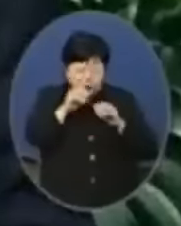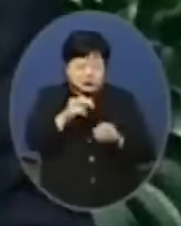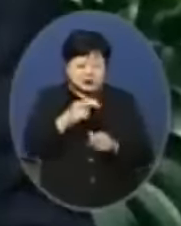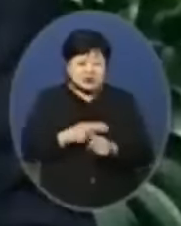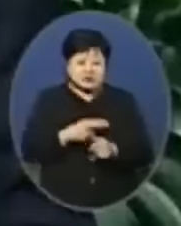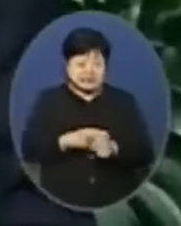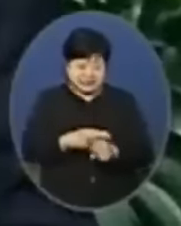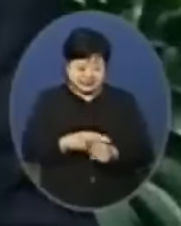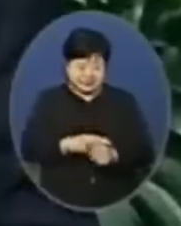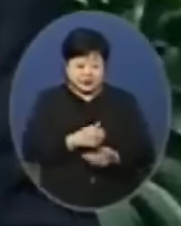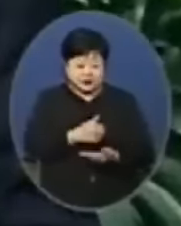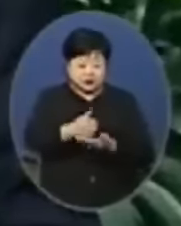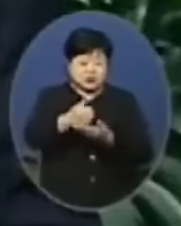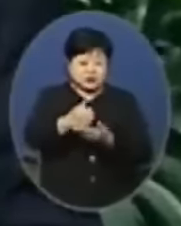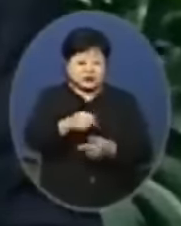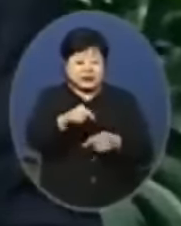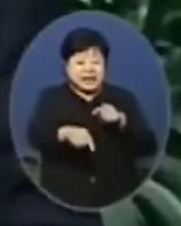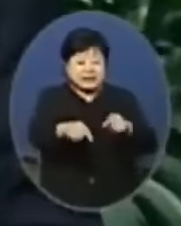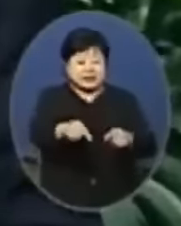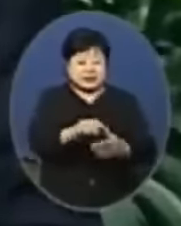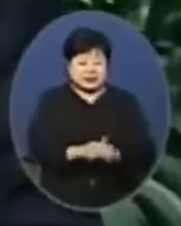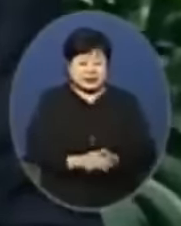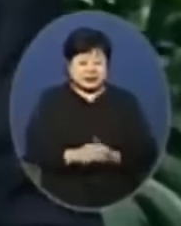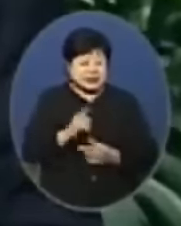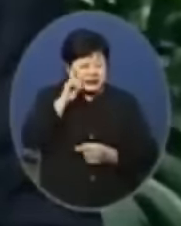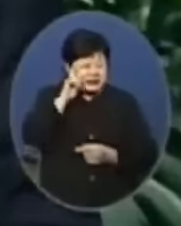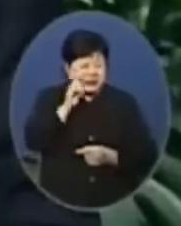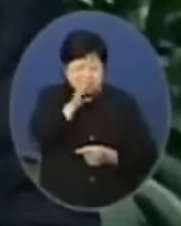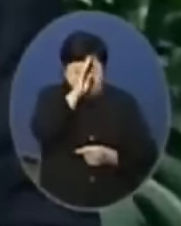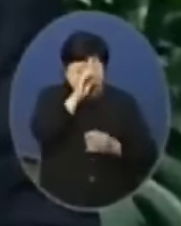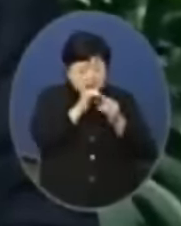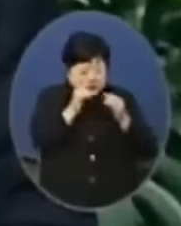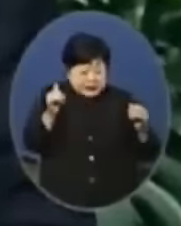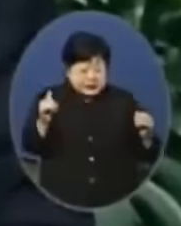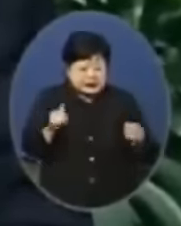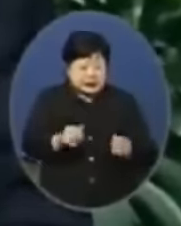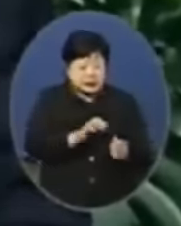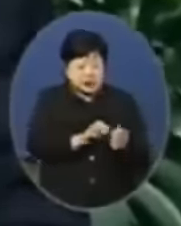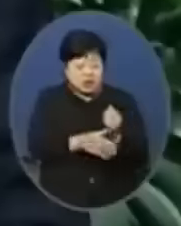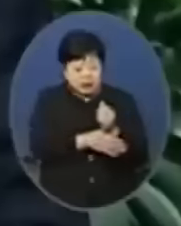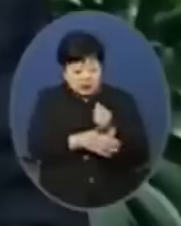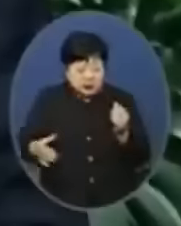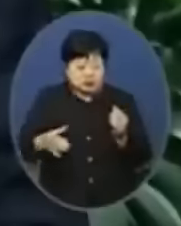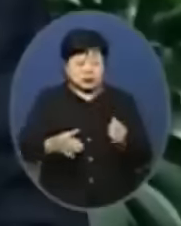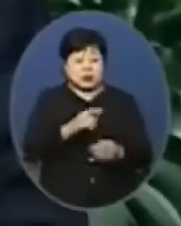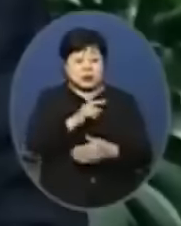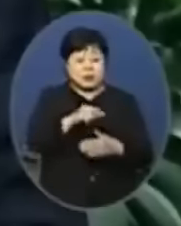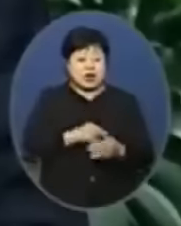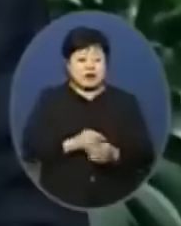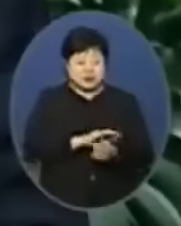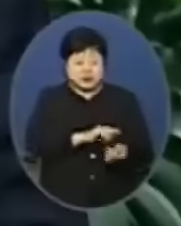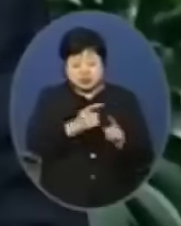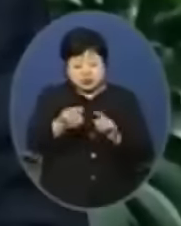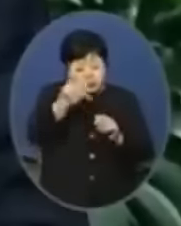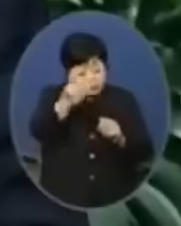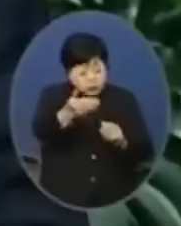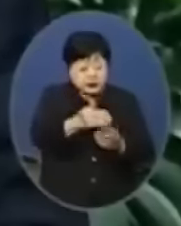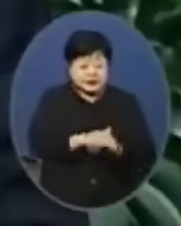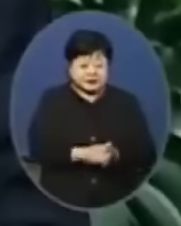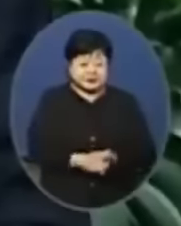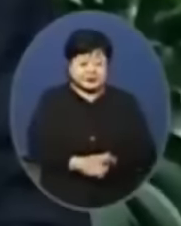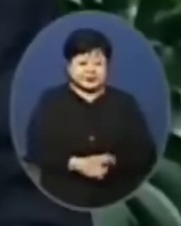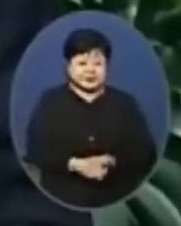것입니다. 주님은 다니면서 스트레스에 걸린 사람을 놓아주어서 마음의 치료를 받게 하기 위해서 그렇게 하는